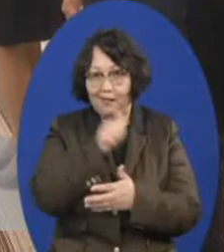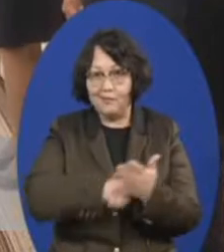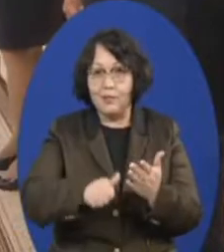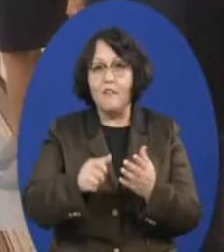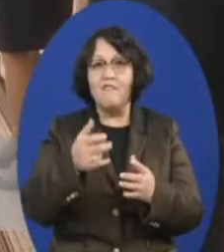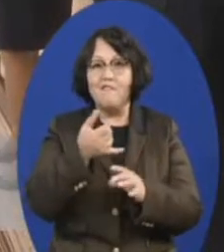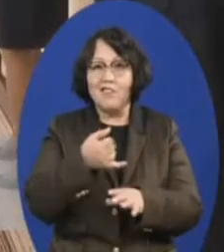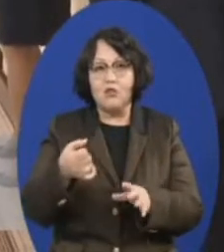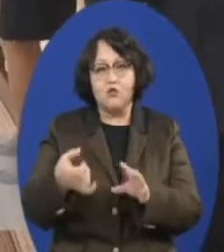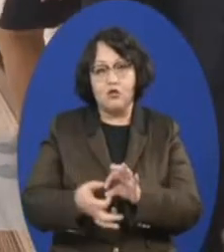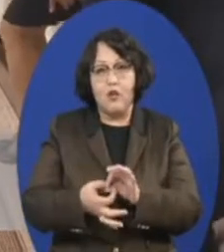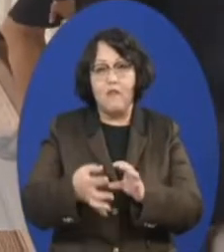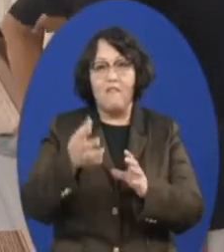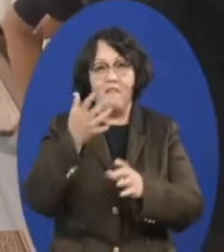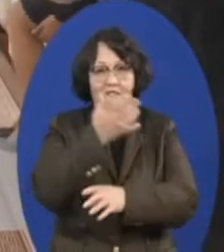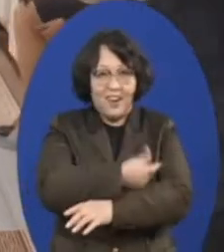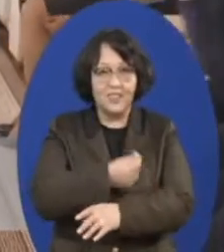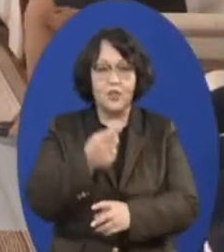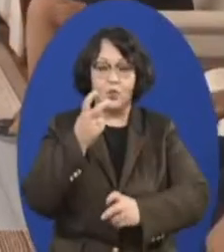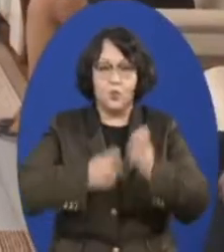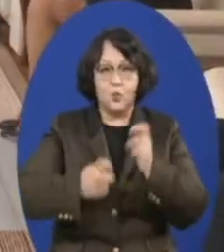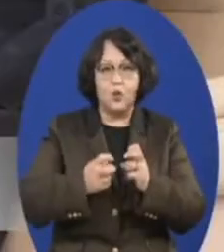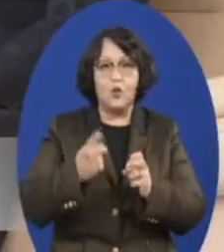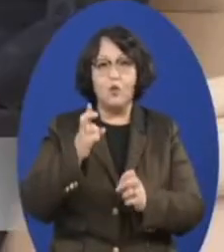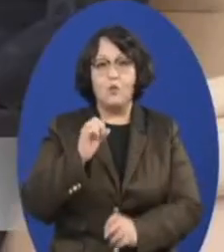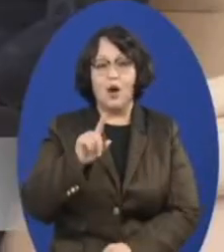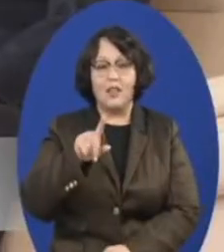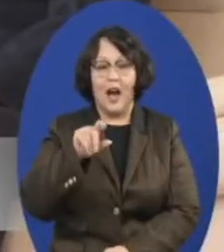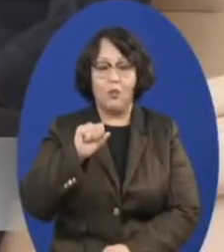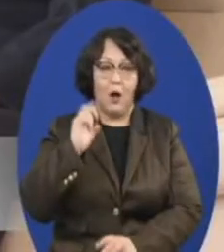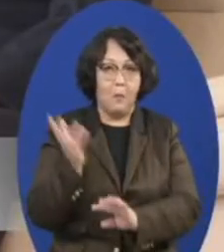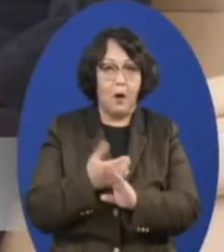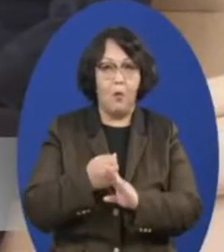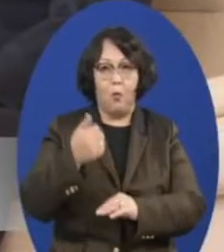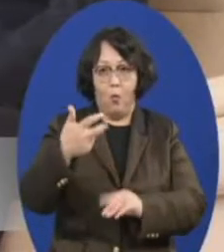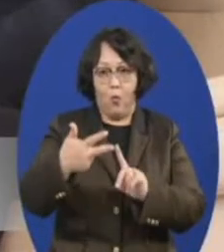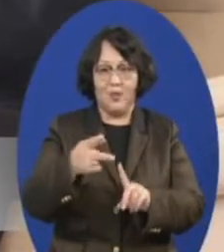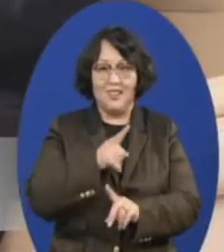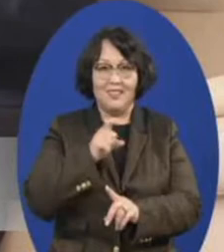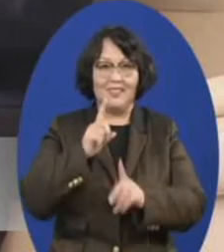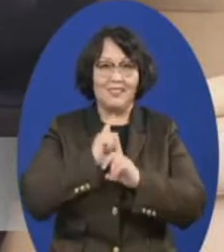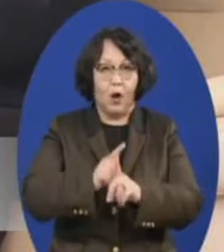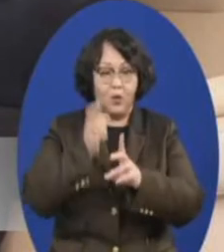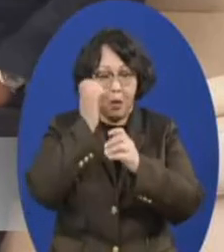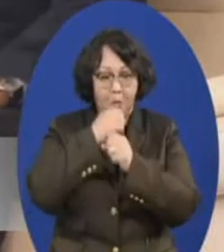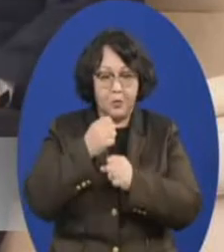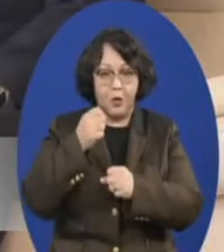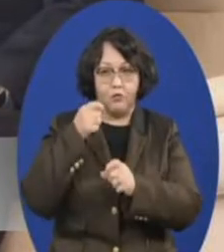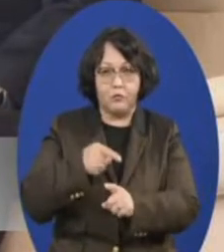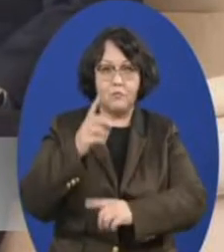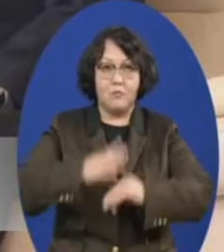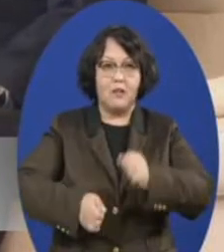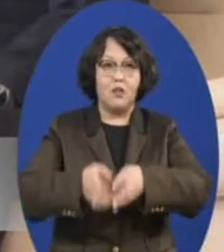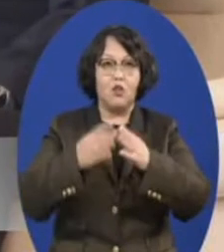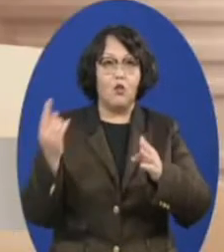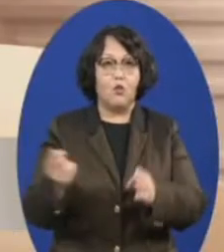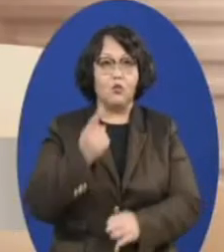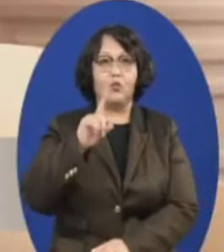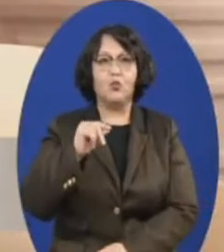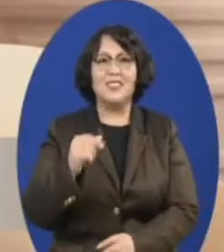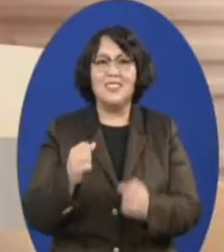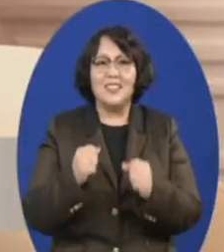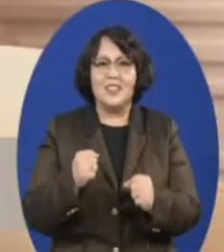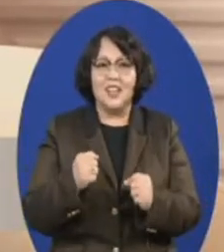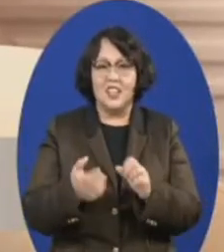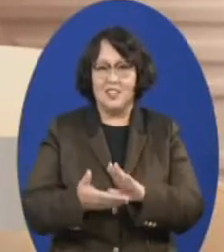вирусын гаралтай вакцин үйлдвэрлэл, биоаюулгүйн 3 дугаар зэрэглэлийн шаардлага хангасан лабораторийн барилгыг тус тус шинээр барьж, өндөр хүчин чадалтай орчин